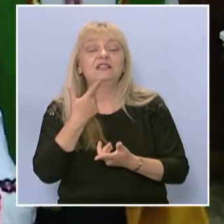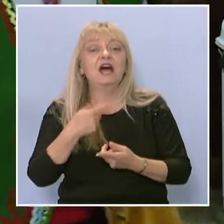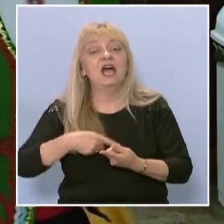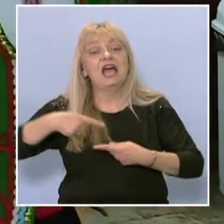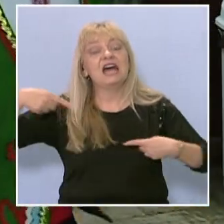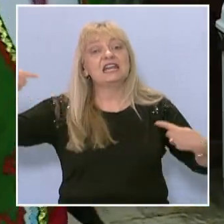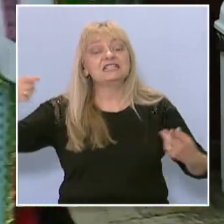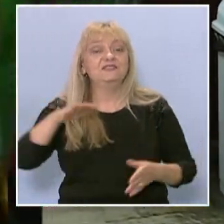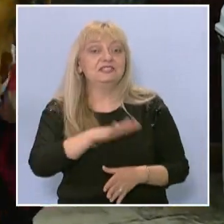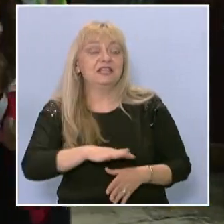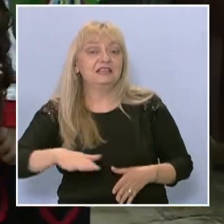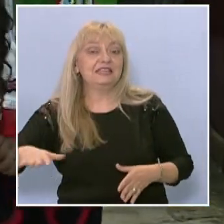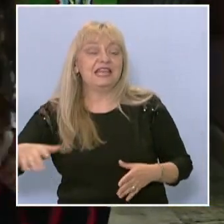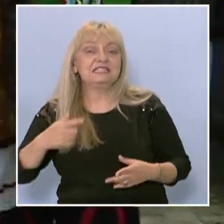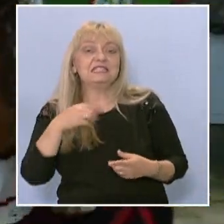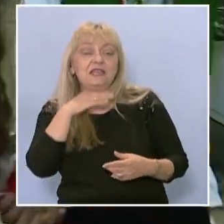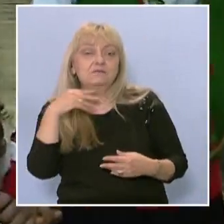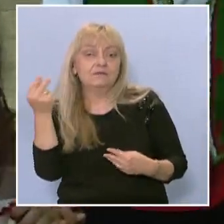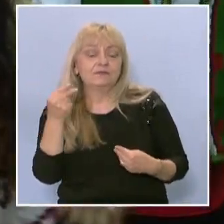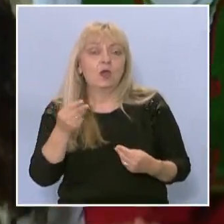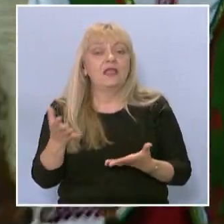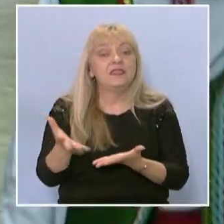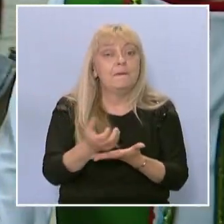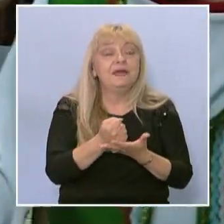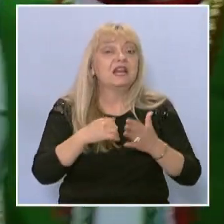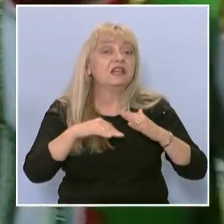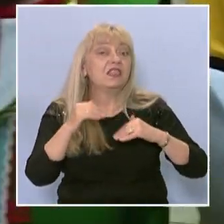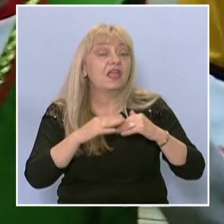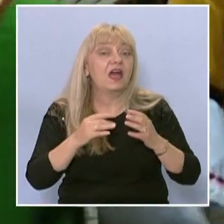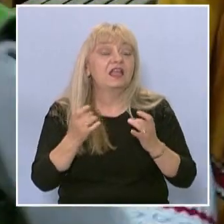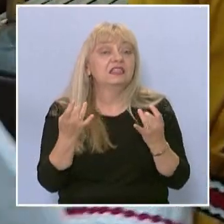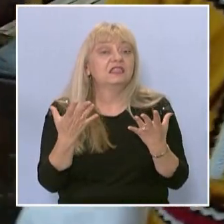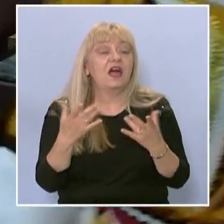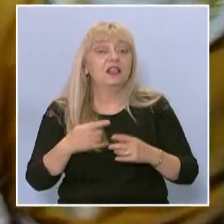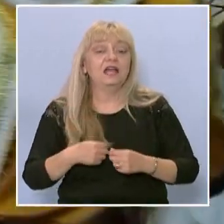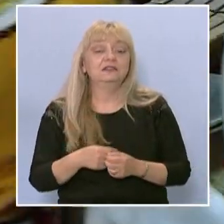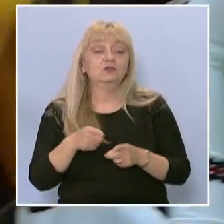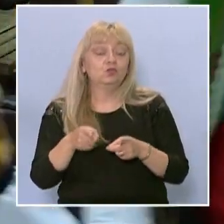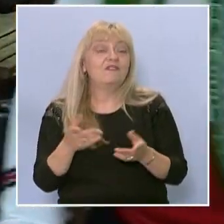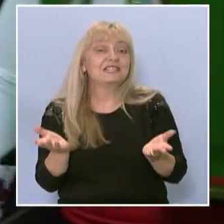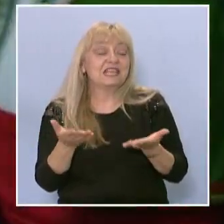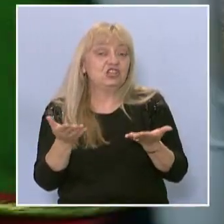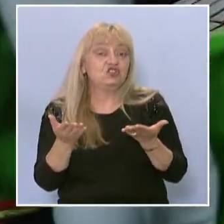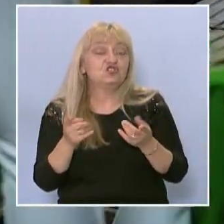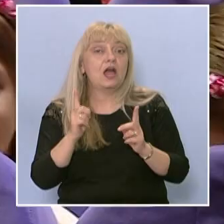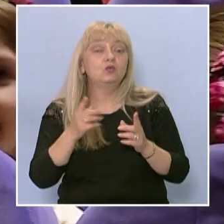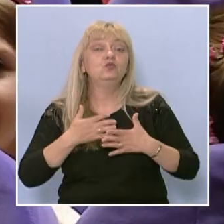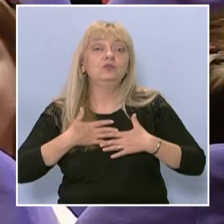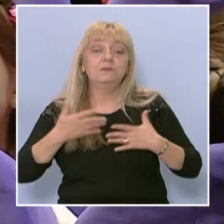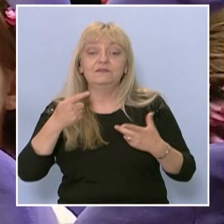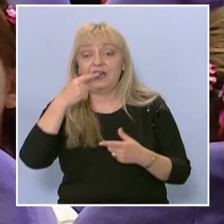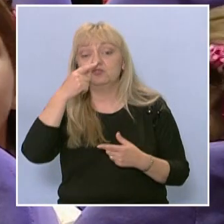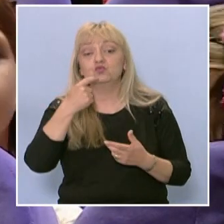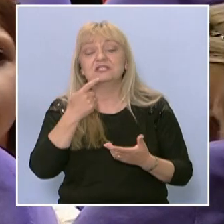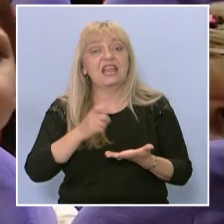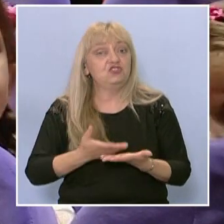развитие на детските таланти, откриване на дарбите. Така че това са неща, които имат значение за нас.